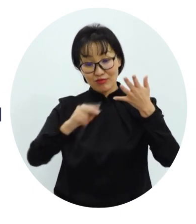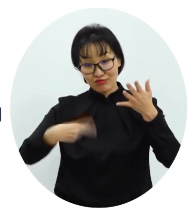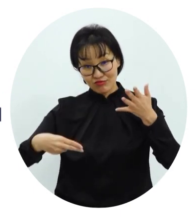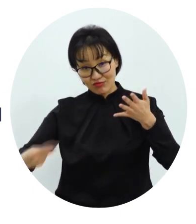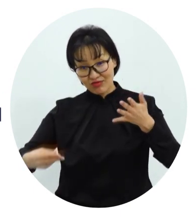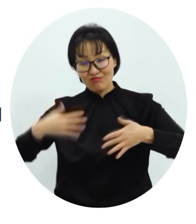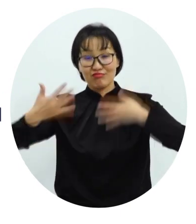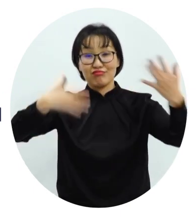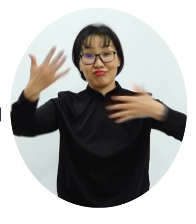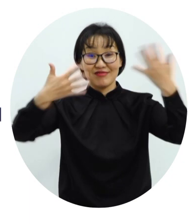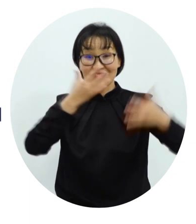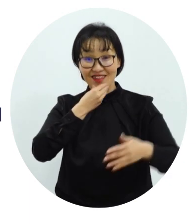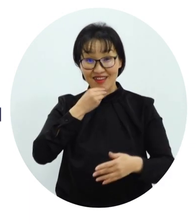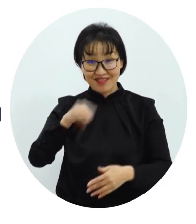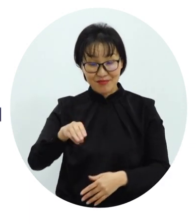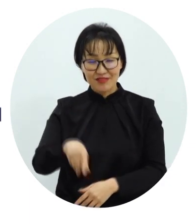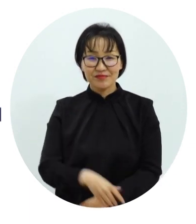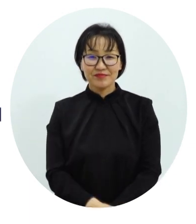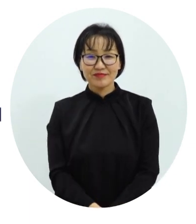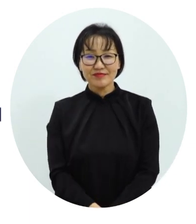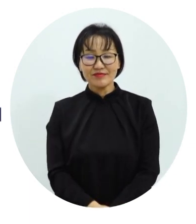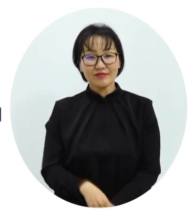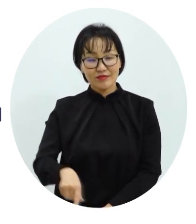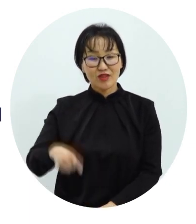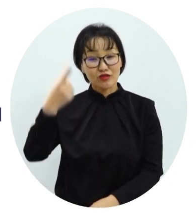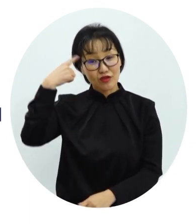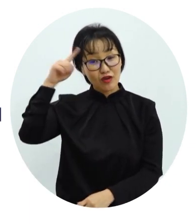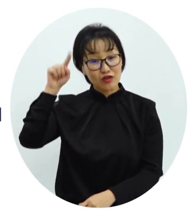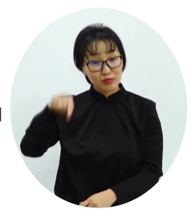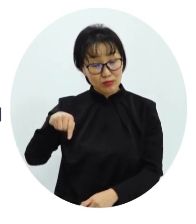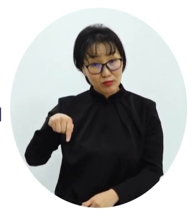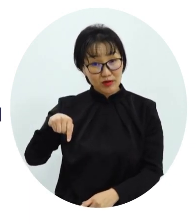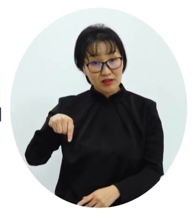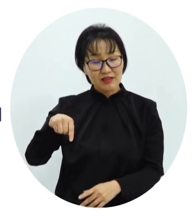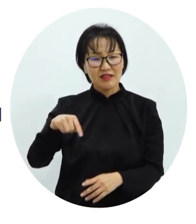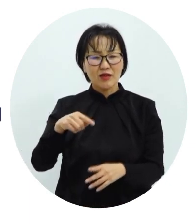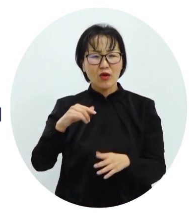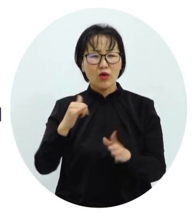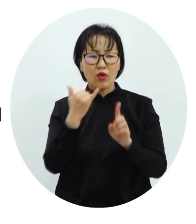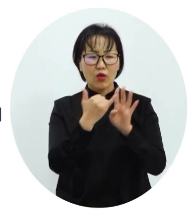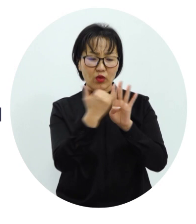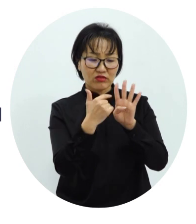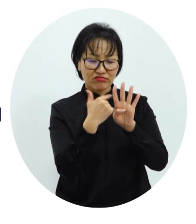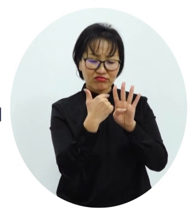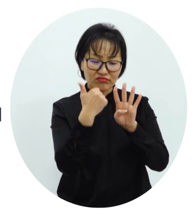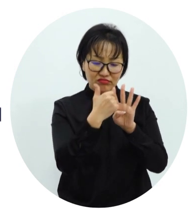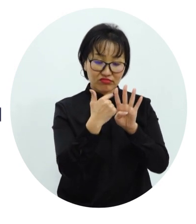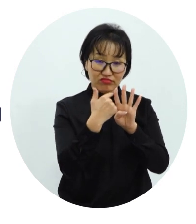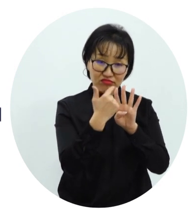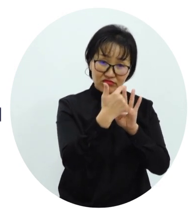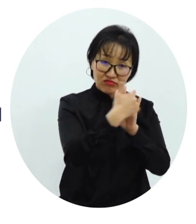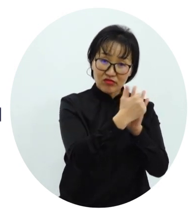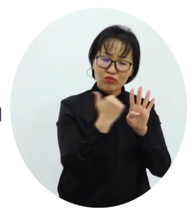За хүүхэд бүр дэвтэрдээ зохиолч маань сайхан улирал бүрийн сайхныг яаж дүрсэлснийг илэрхийлж